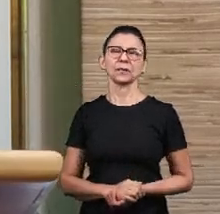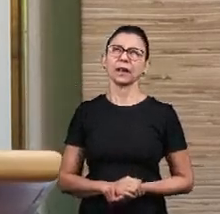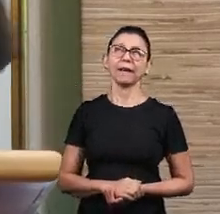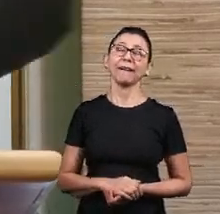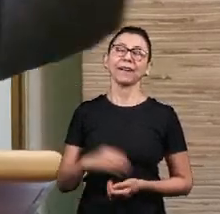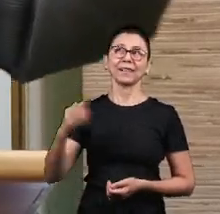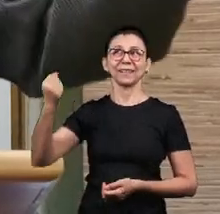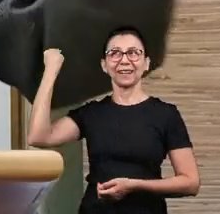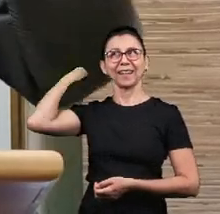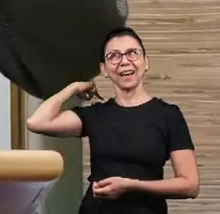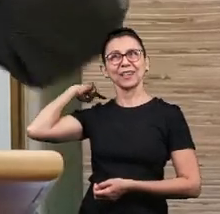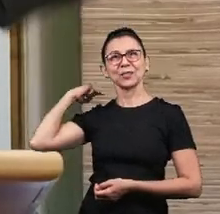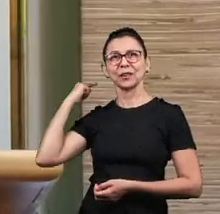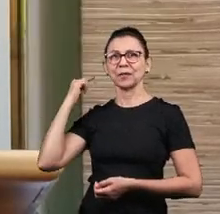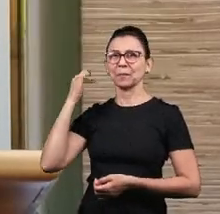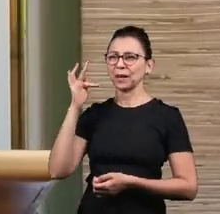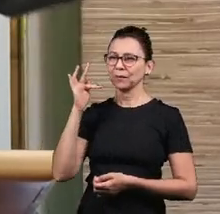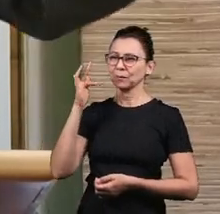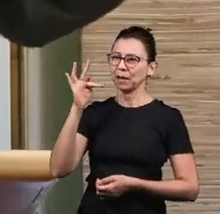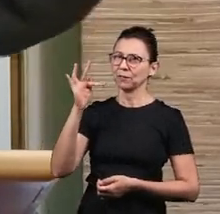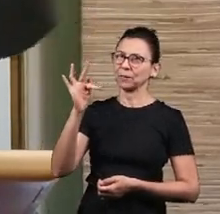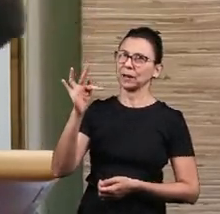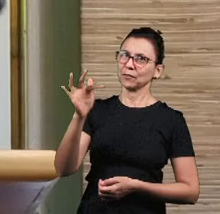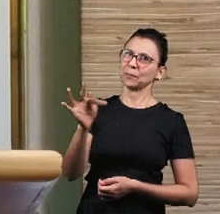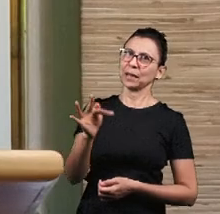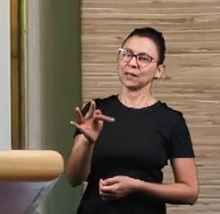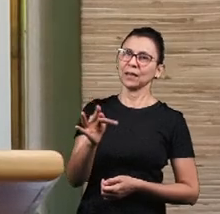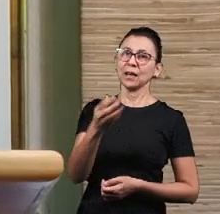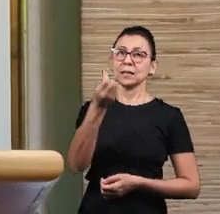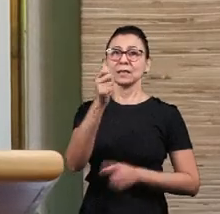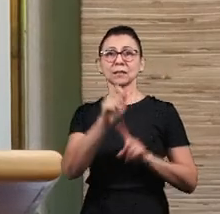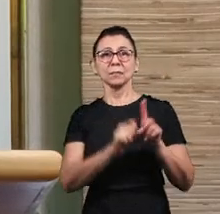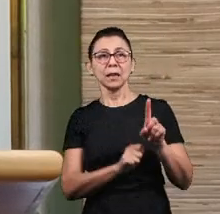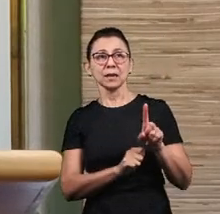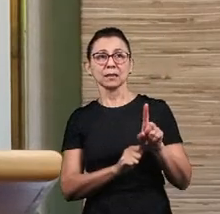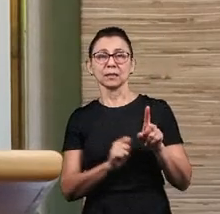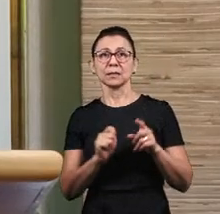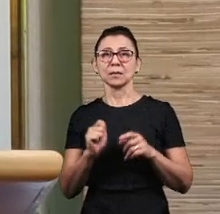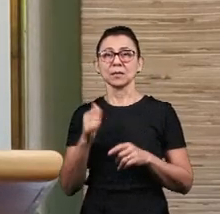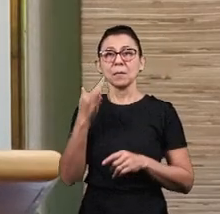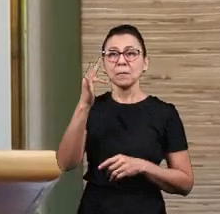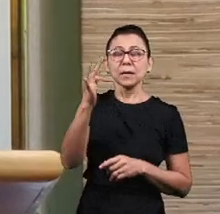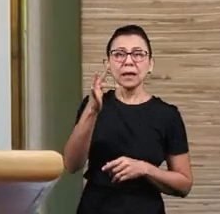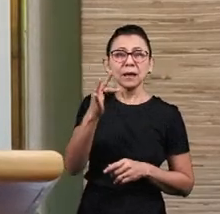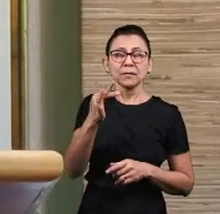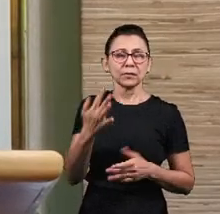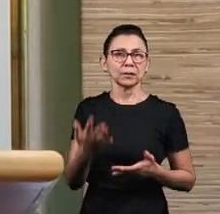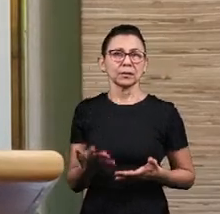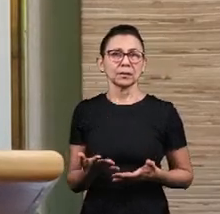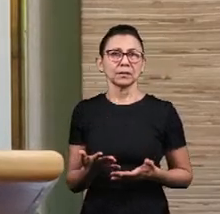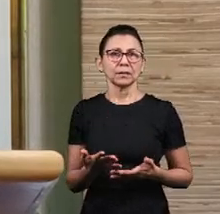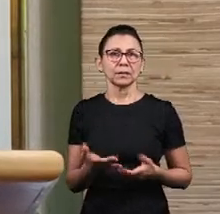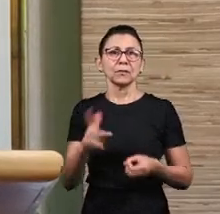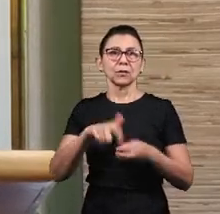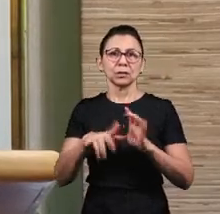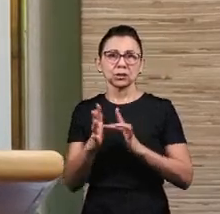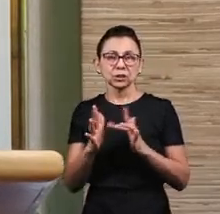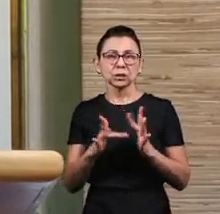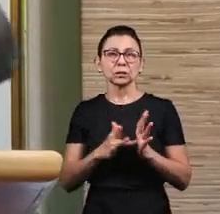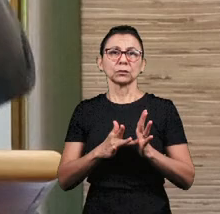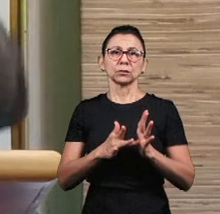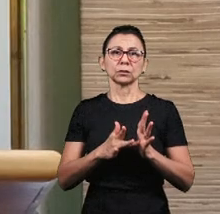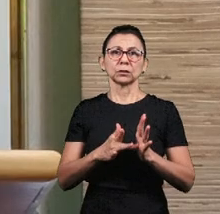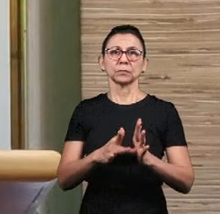3 mois, d'ici à 6 mois, donc on arrivait à faire une programmation avec une